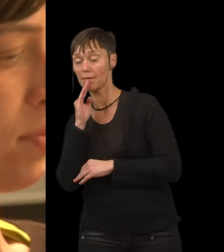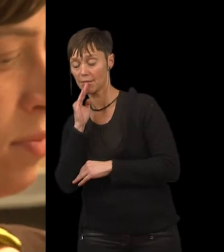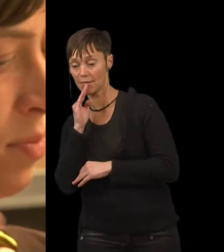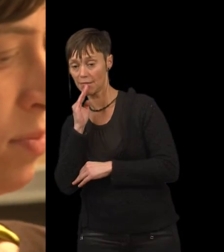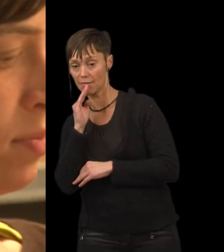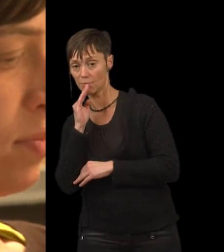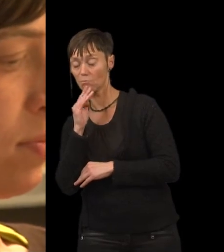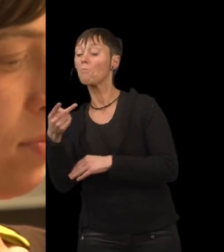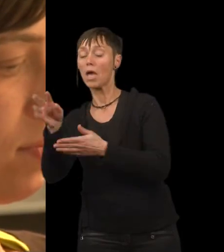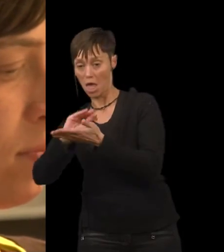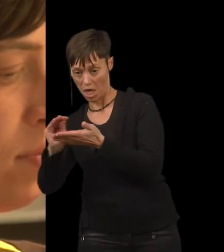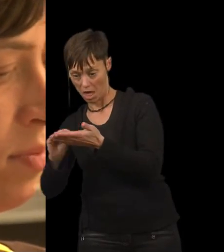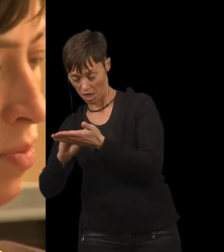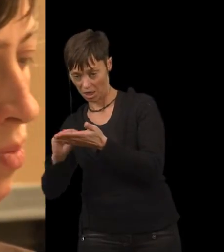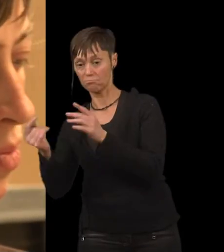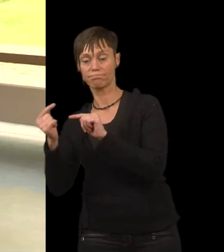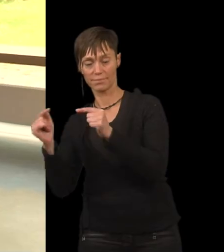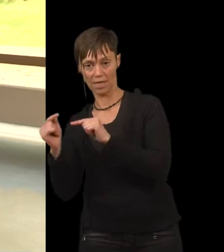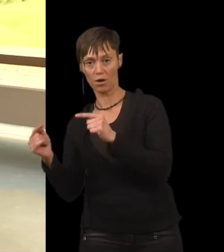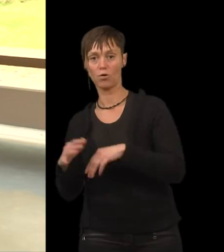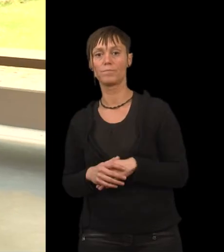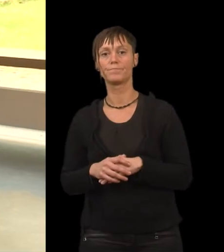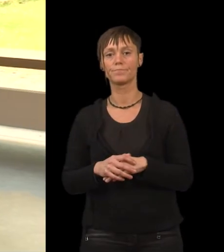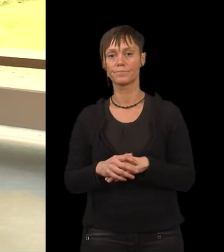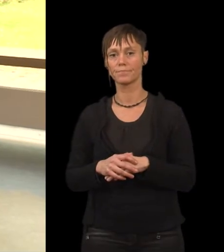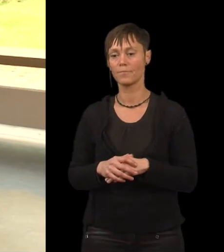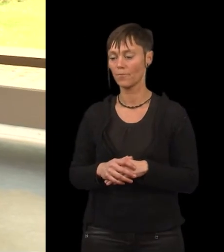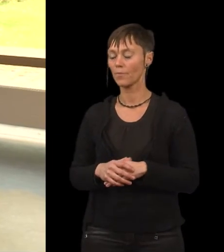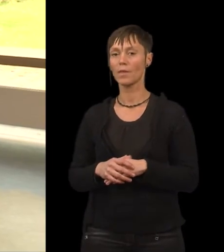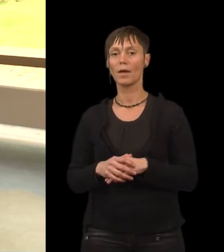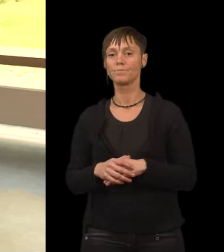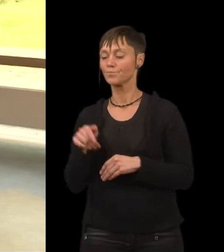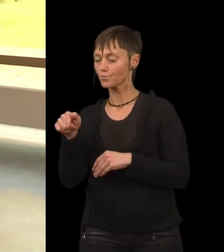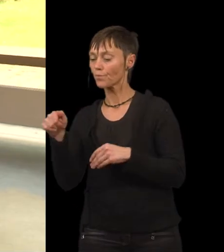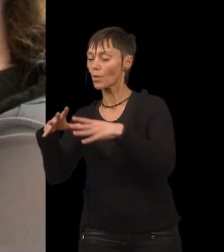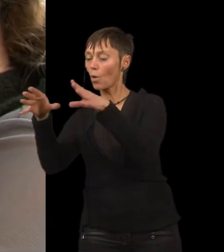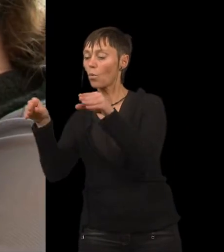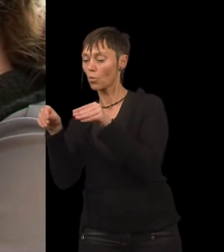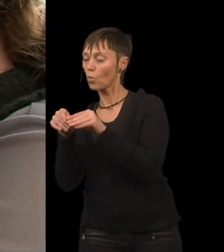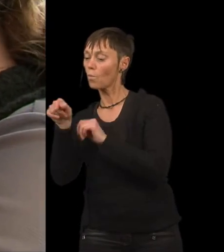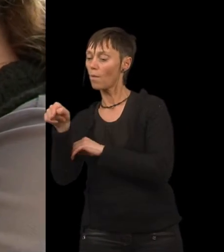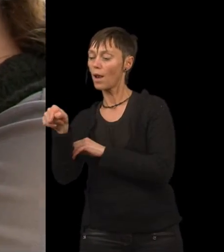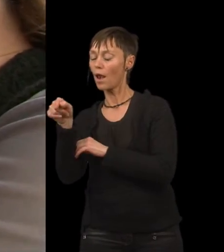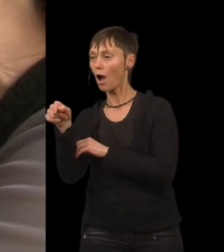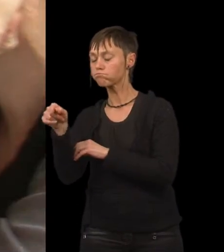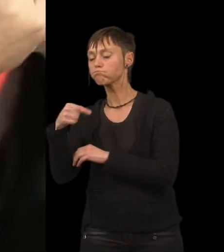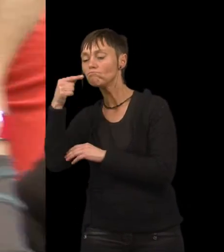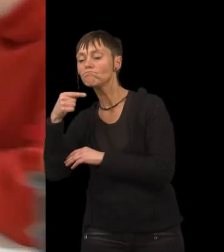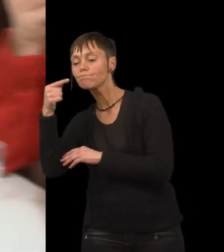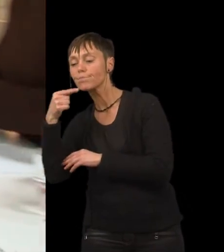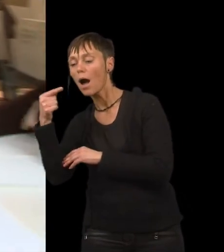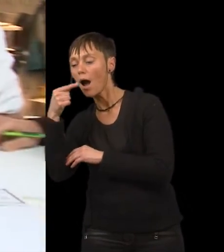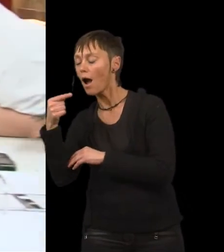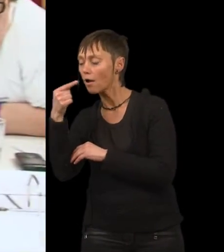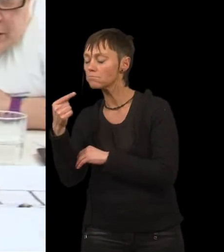plus vraiment la rédaction de ces dialogues. Tu avais dit que c'était elle, hein, au niveau tempérament, que c'était mais ça elle peut qui être était un peu justement